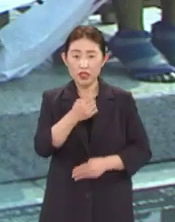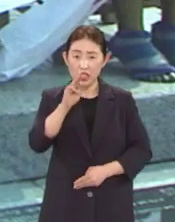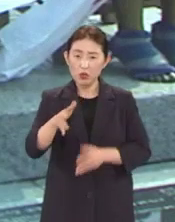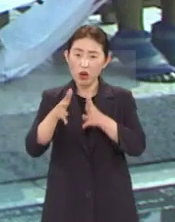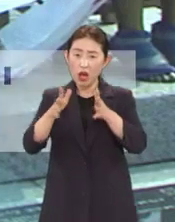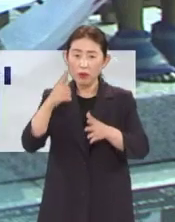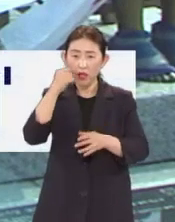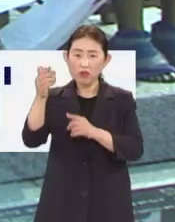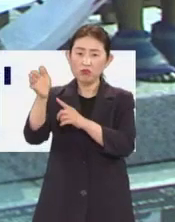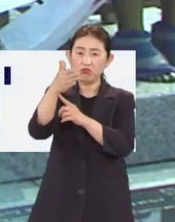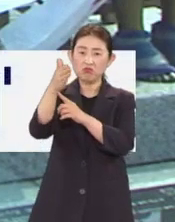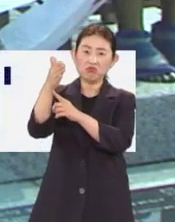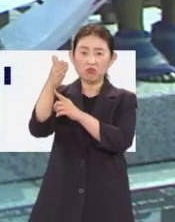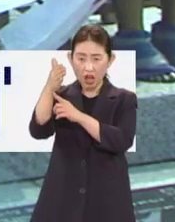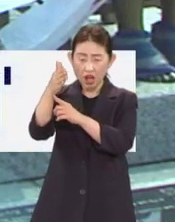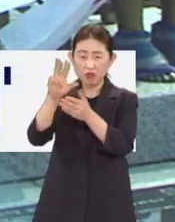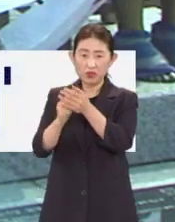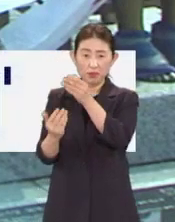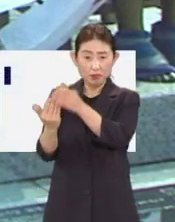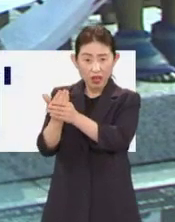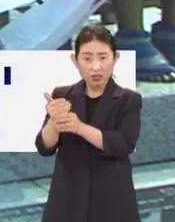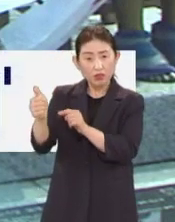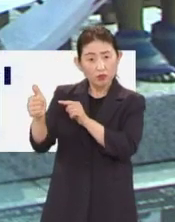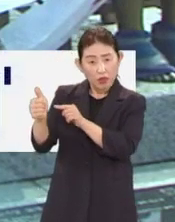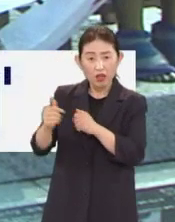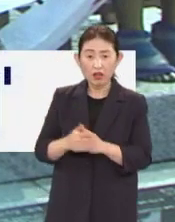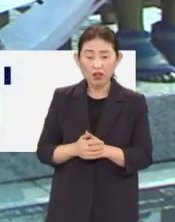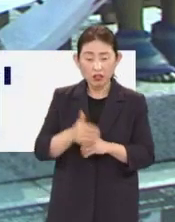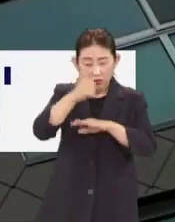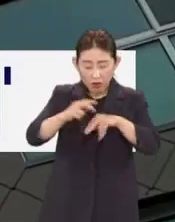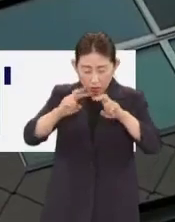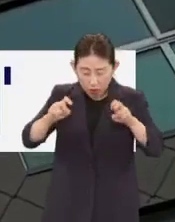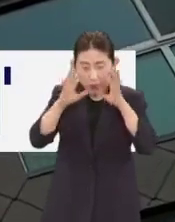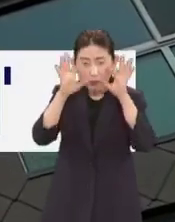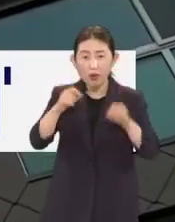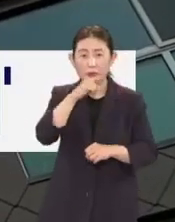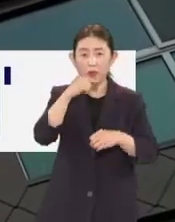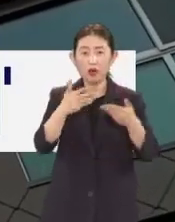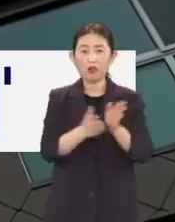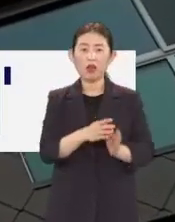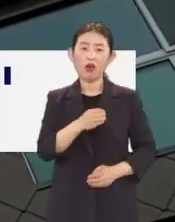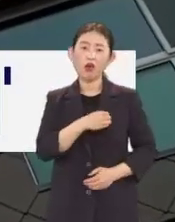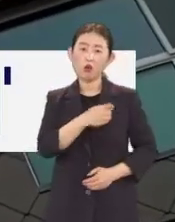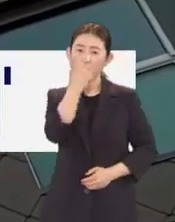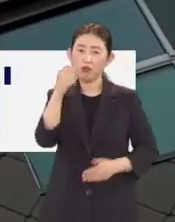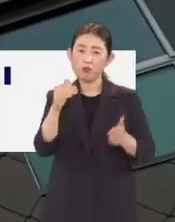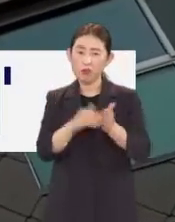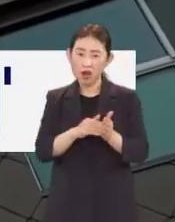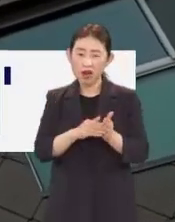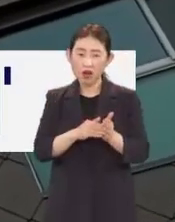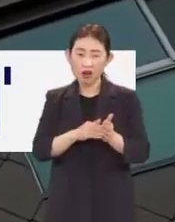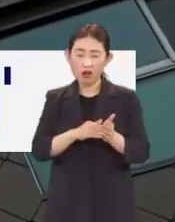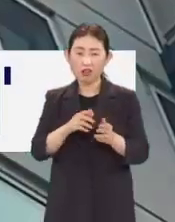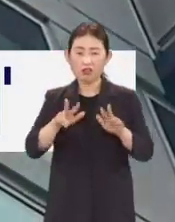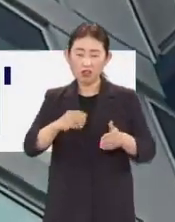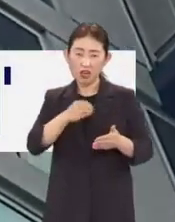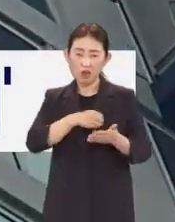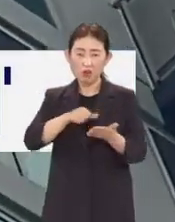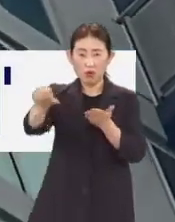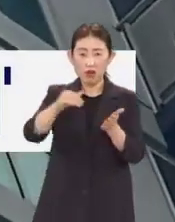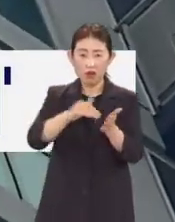지난 3.1절 세종시 아파트에 일장기를 계양에 논란을 일으킨 주민이 국민의 힘 당원으로 확인돼 출당 조치